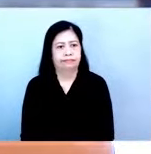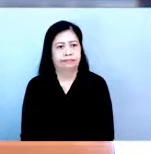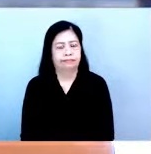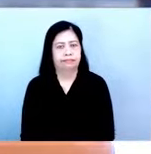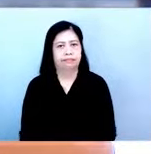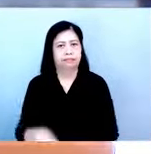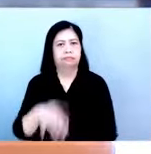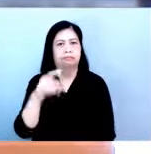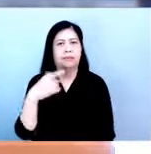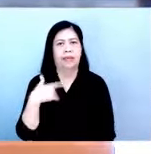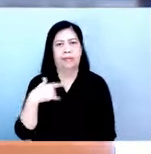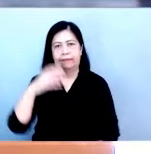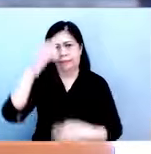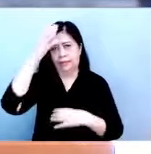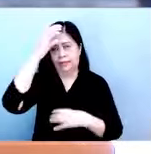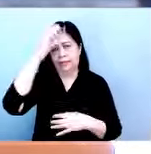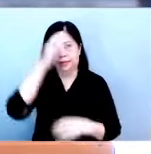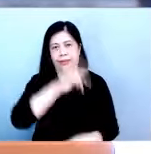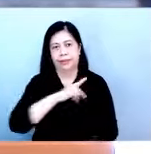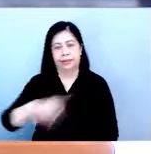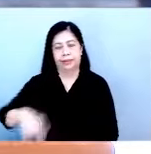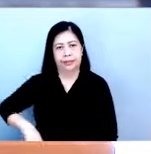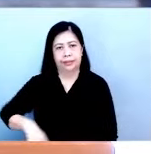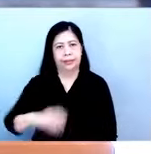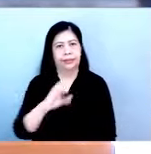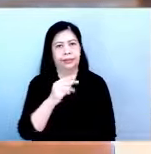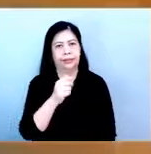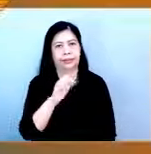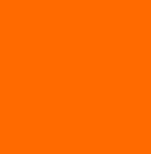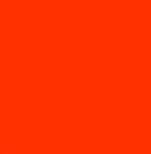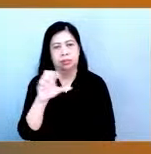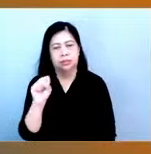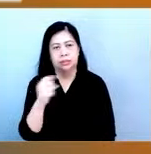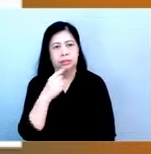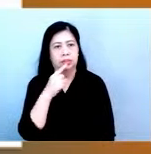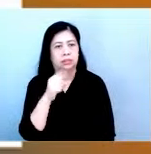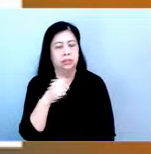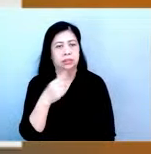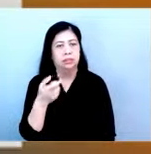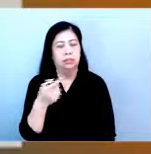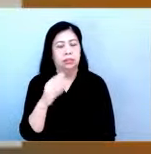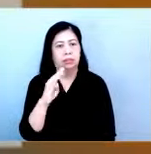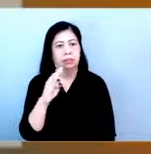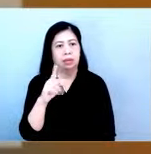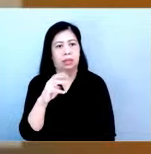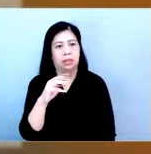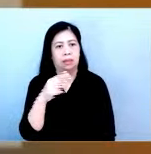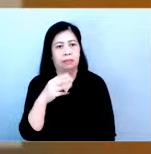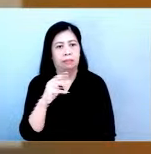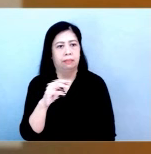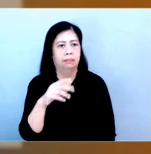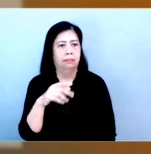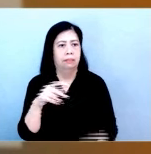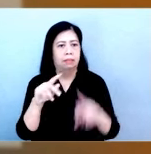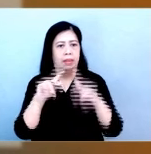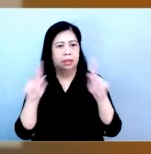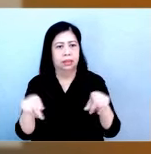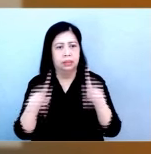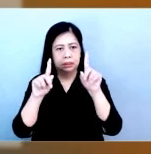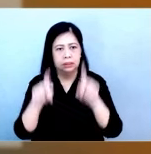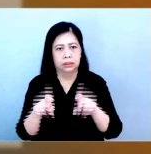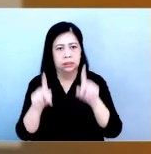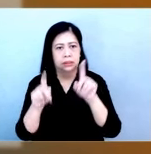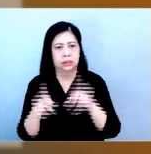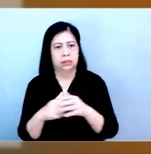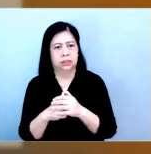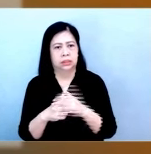Na-diagnose na may cancer si King Charles III. Ayon sa Buckingham Palace, nadiskubre ang cancer ng sumailalim si King Charles